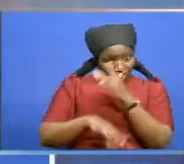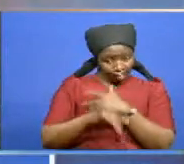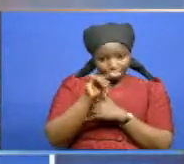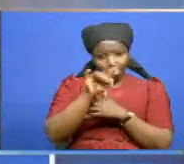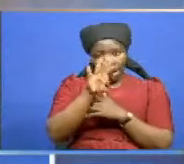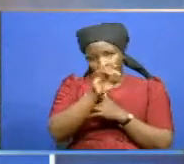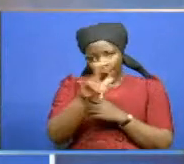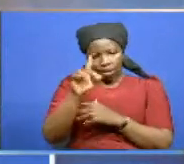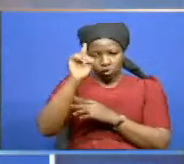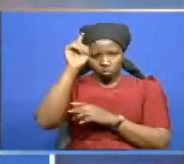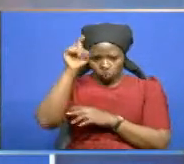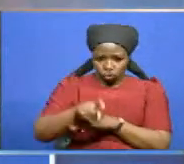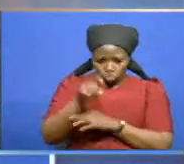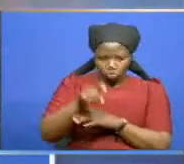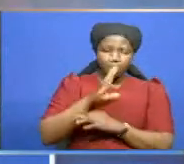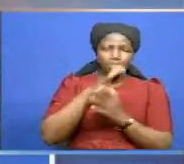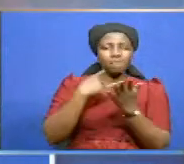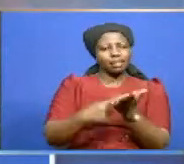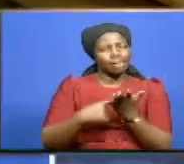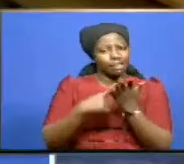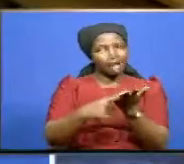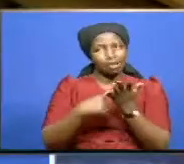huo ujadiliwe sambamba.